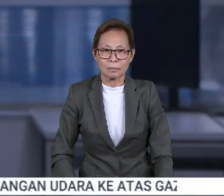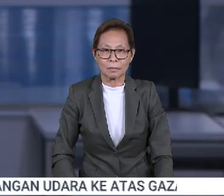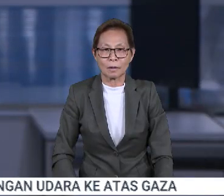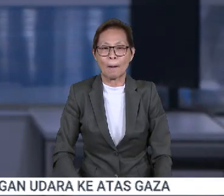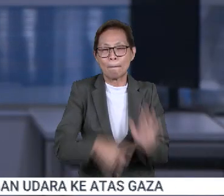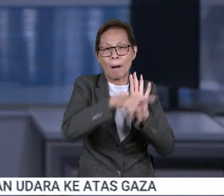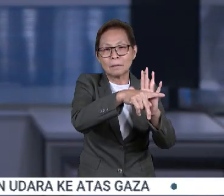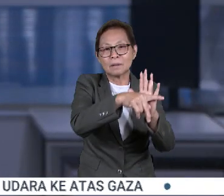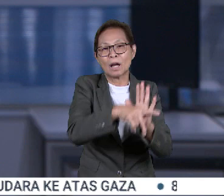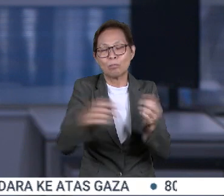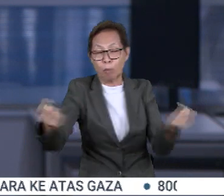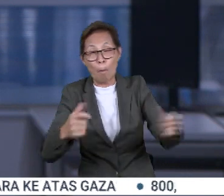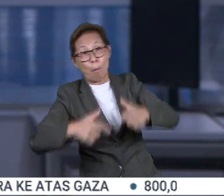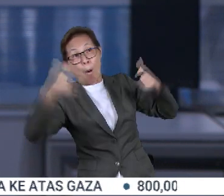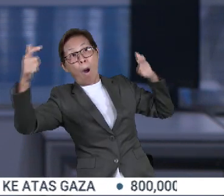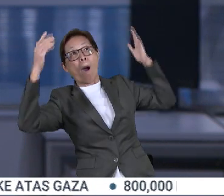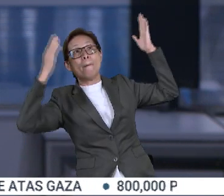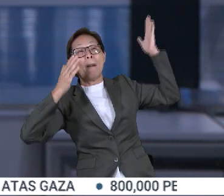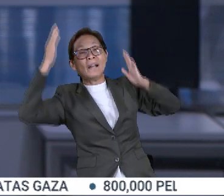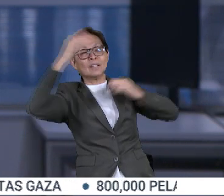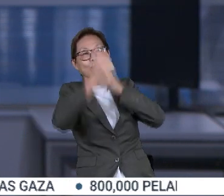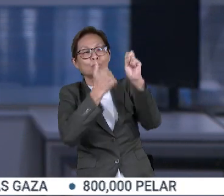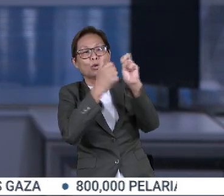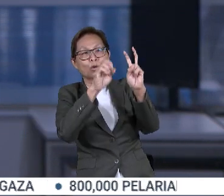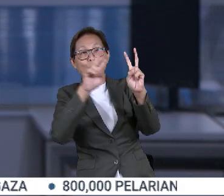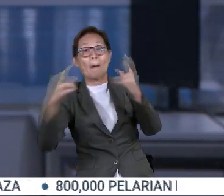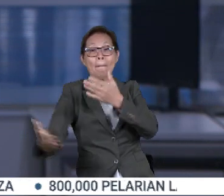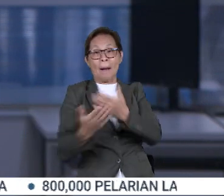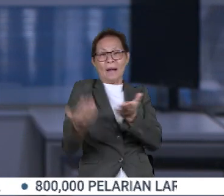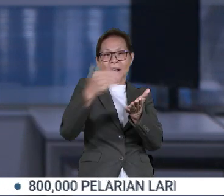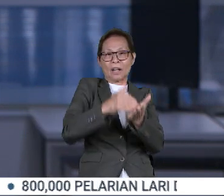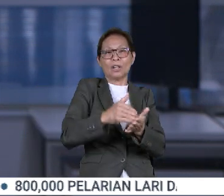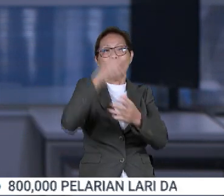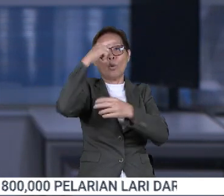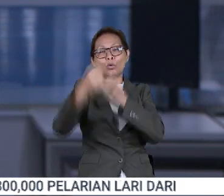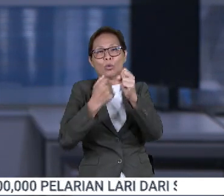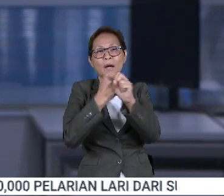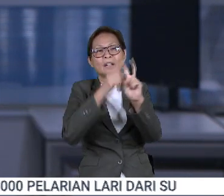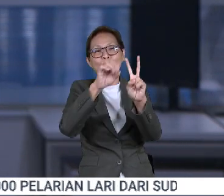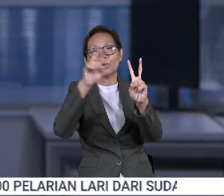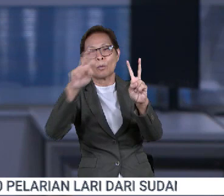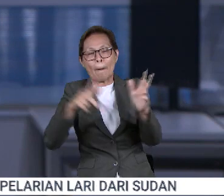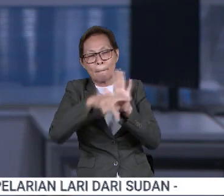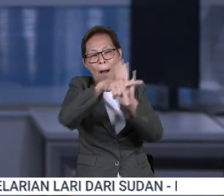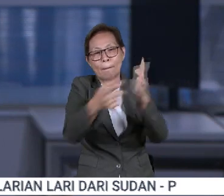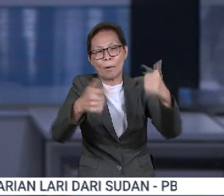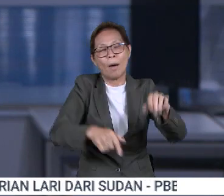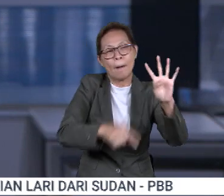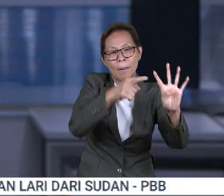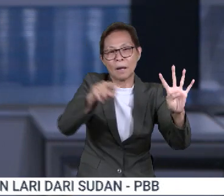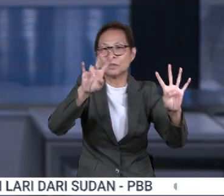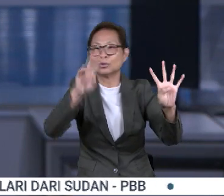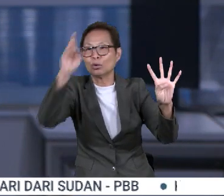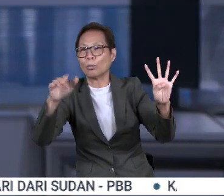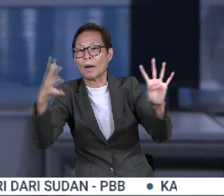pameran otomotif terbesar Malaysia 2023 kembali lagi untuk edisi 2023 pameran berlangsung dari 4 hingga 7